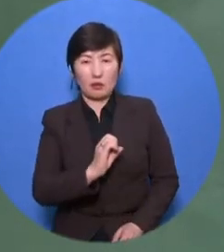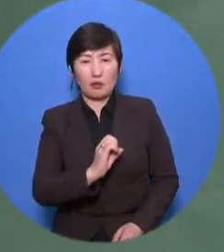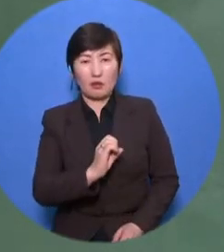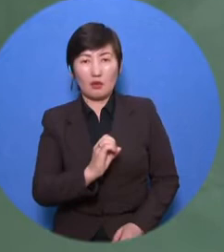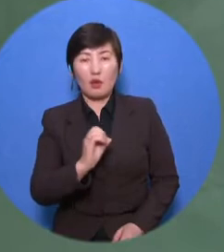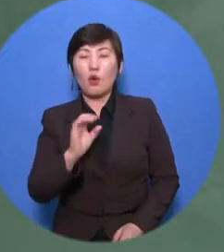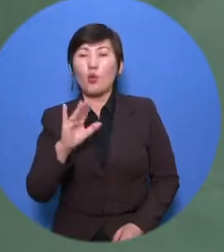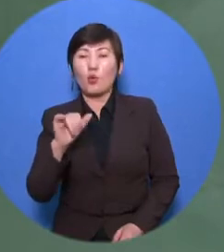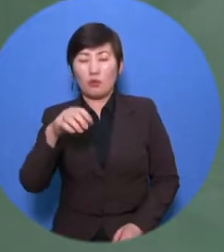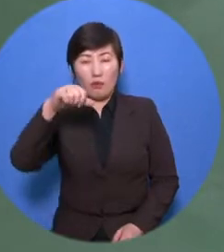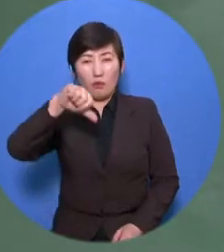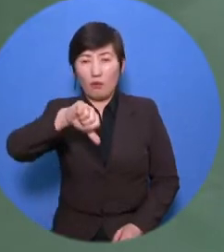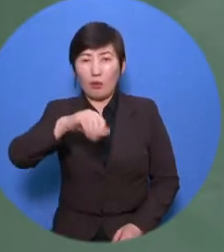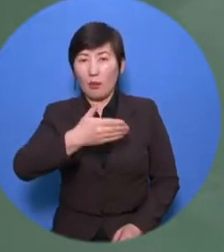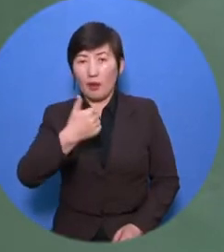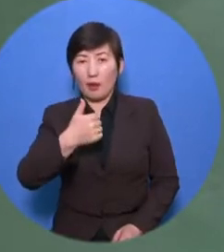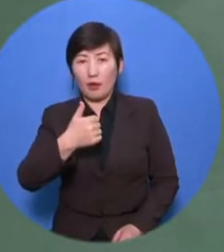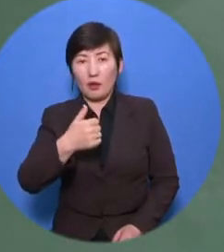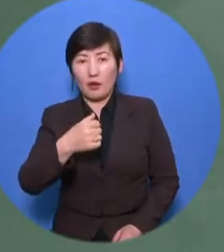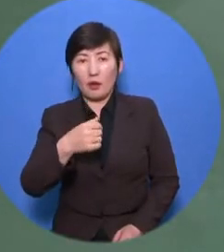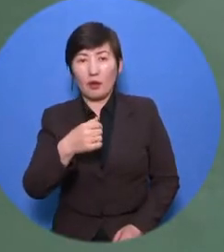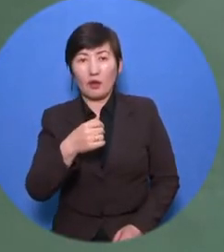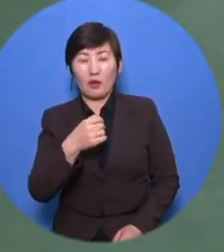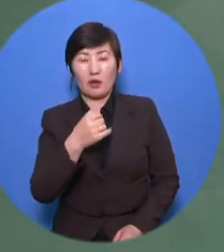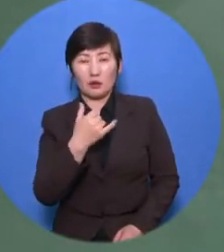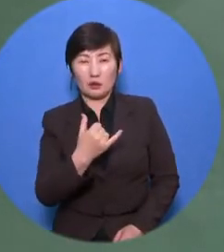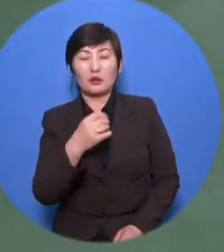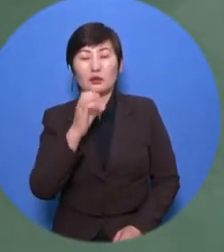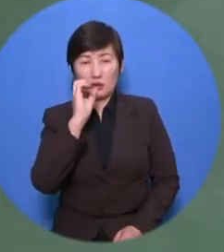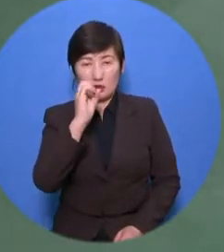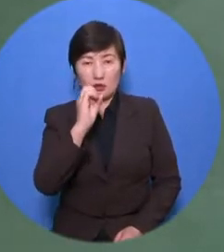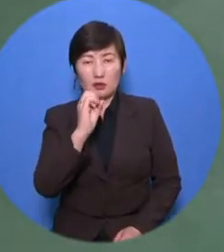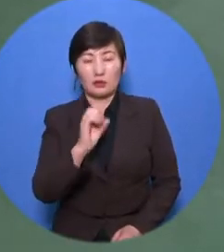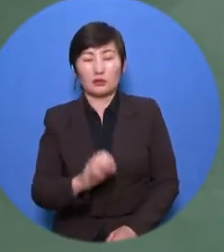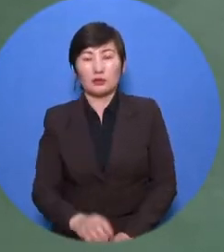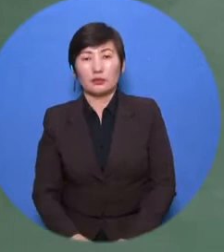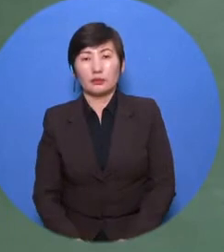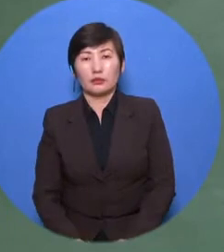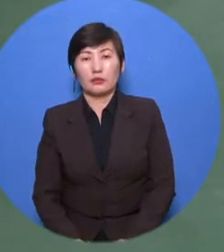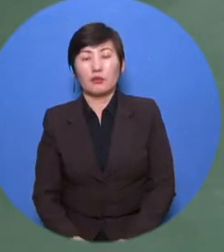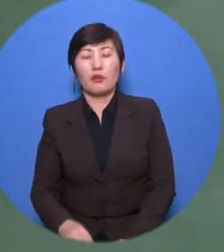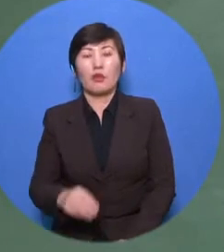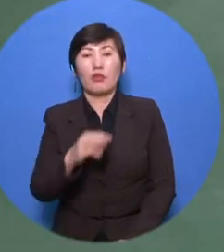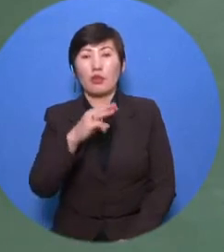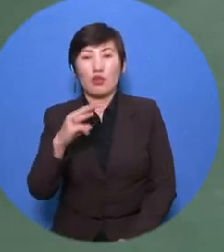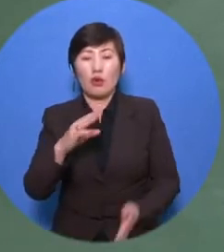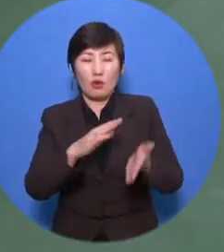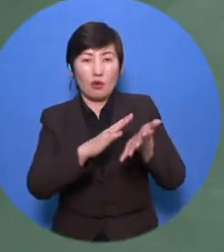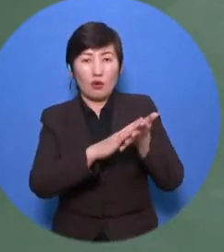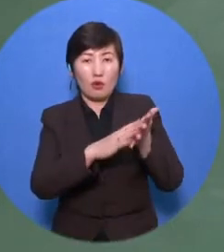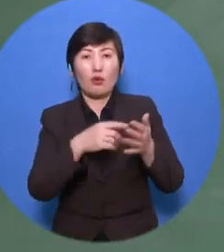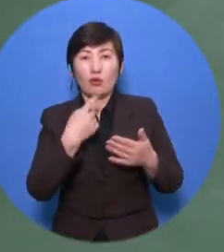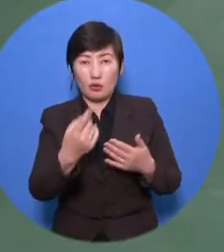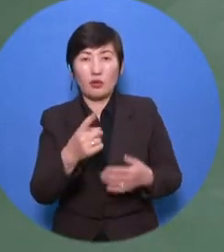ус гоожаагүй учраас Y хөсөн хувьсгч тэгс утаг авах нэ. За, бодлогын нөхцөл ёсоор 1